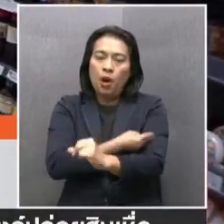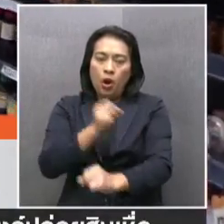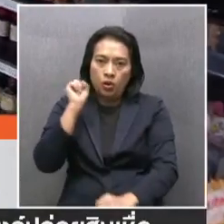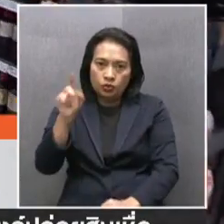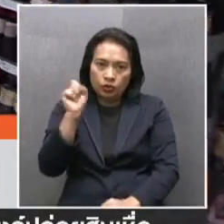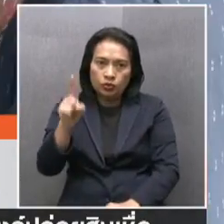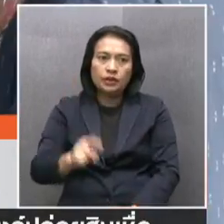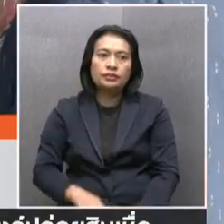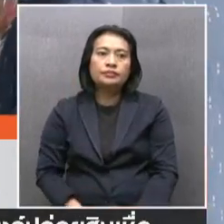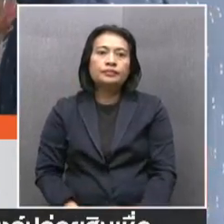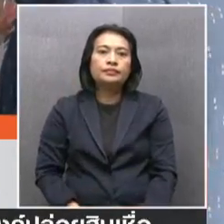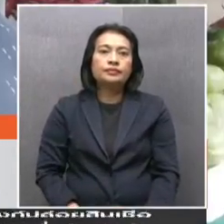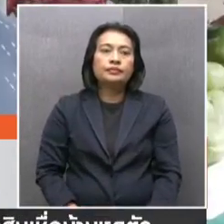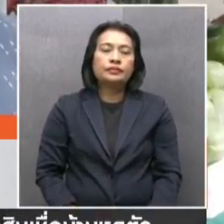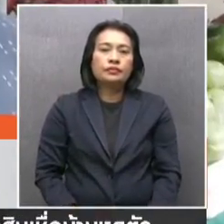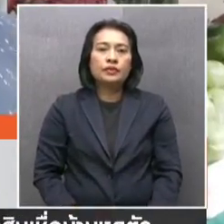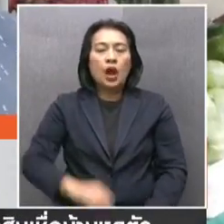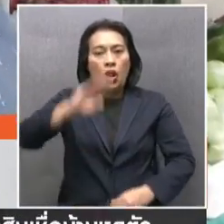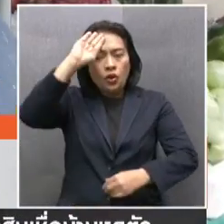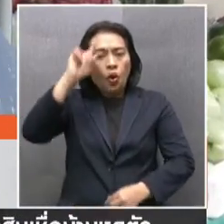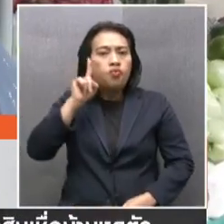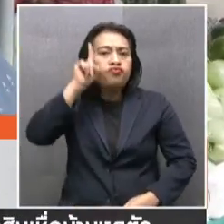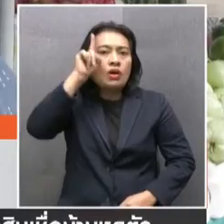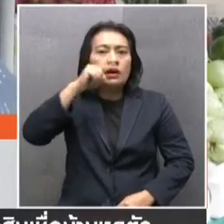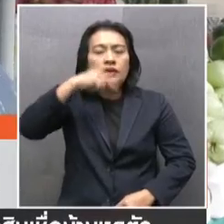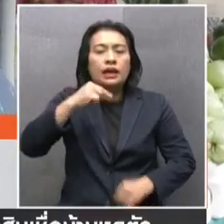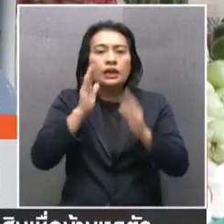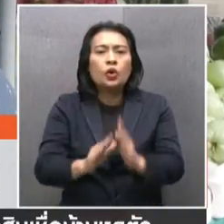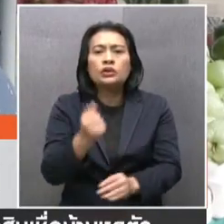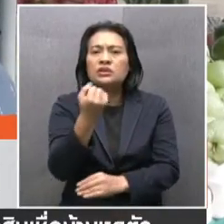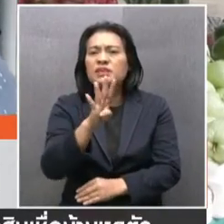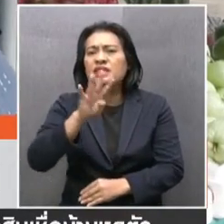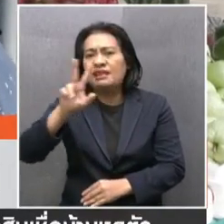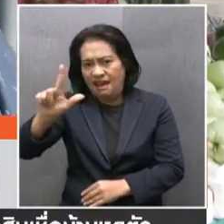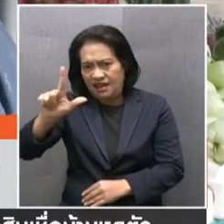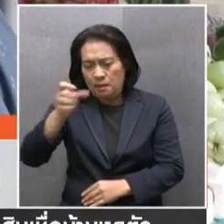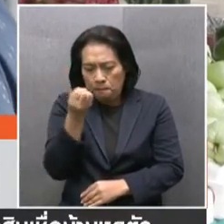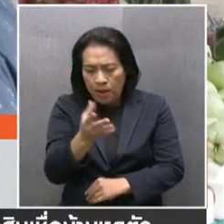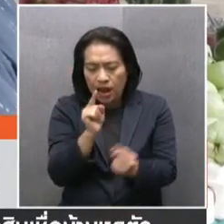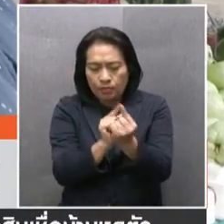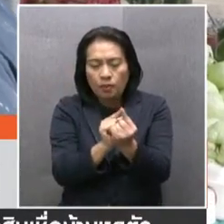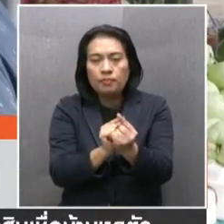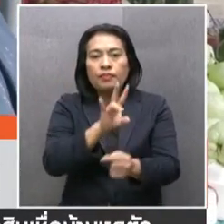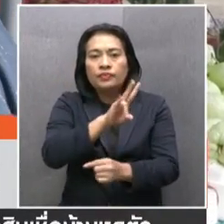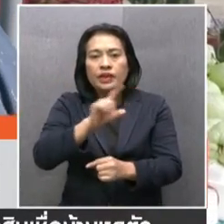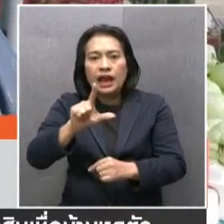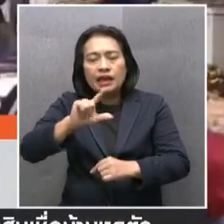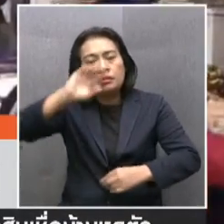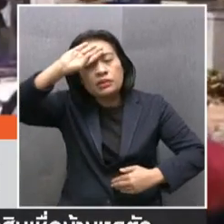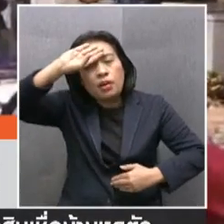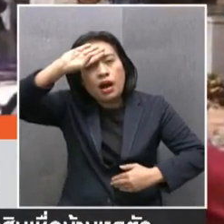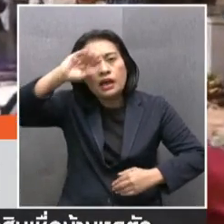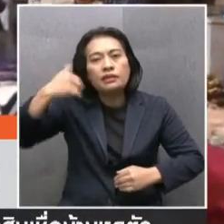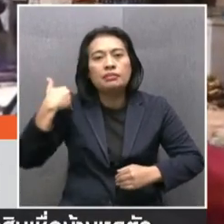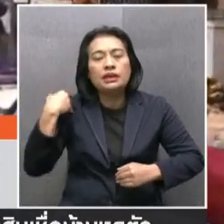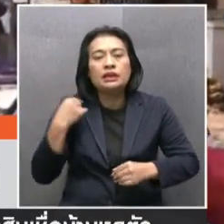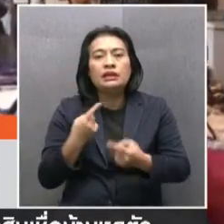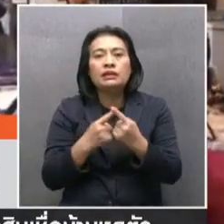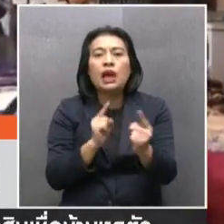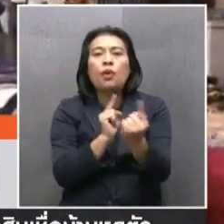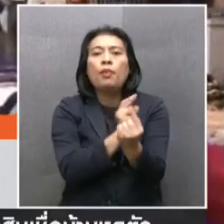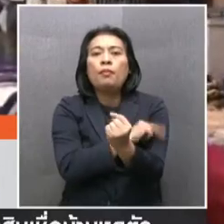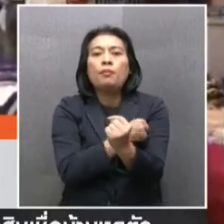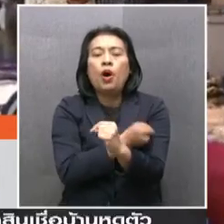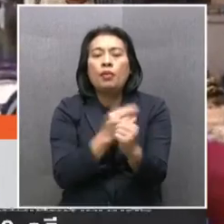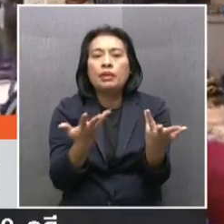ไทยพบผู้ป่วยโรคความดันโลหิตสูงมากถึง14ล้านคนนะคะมากกว่า7ล้านคนที่ป่วยแต่ยังไม่เข้ารับการรักษ